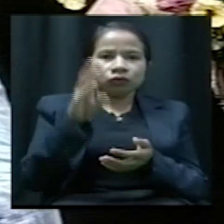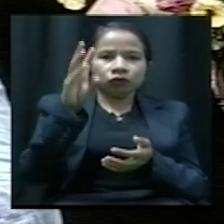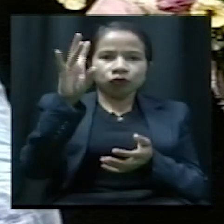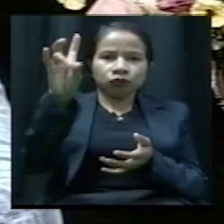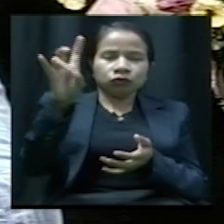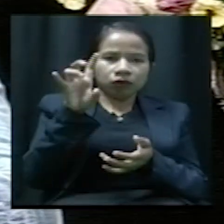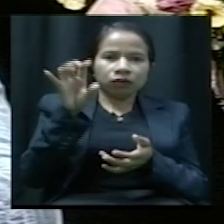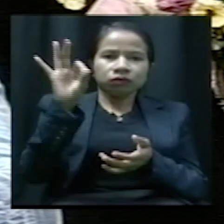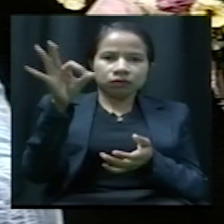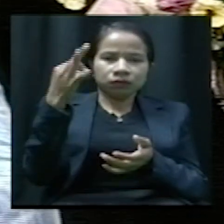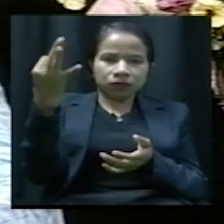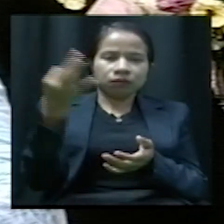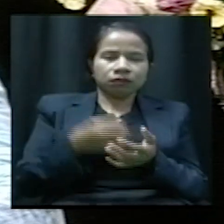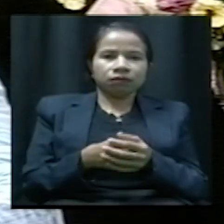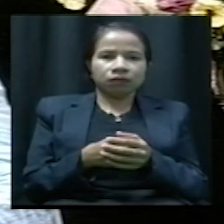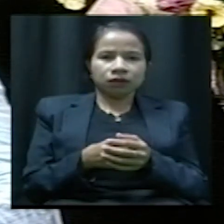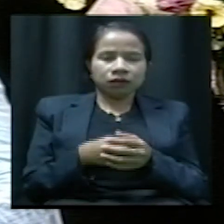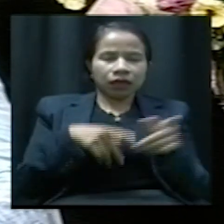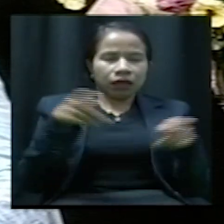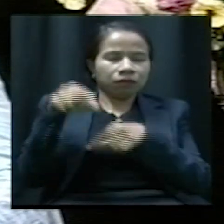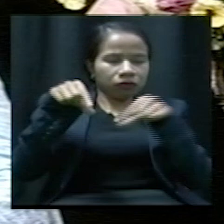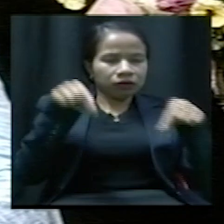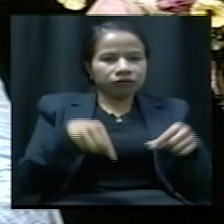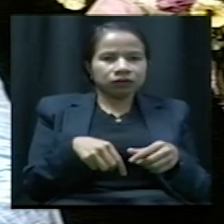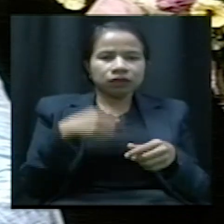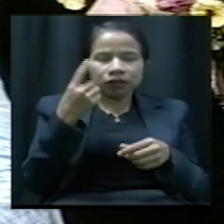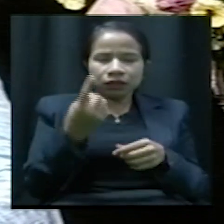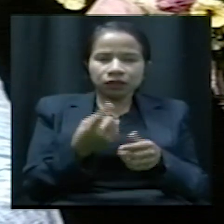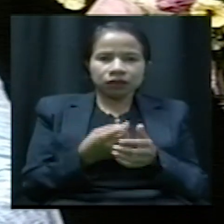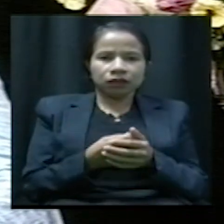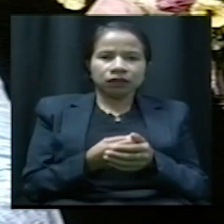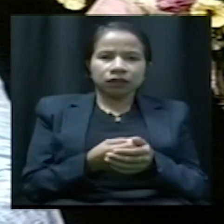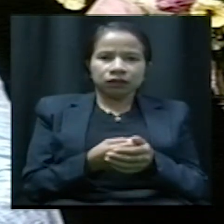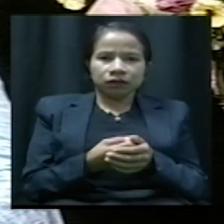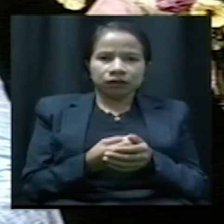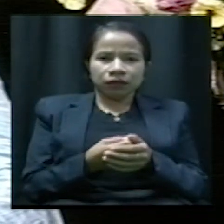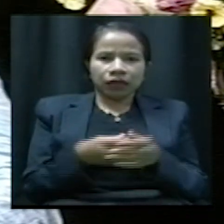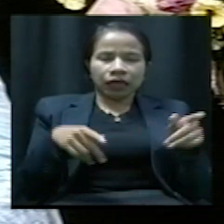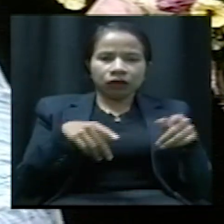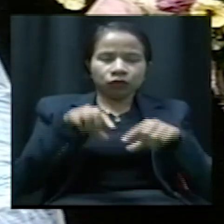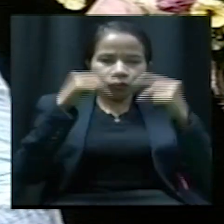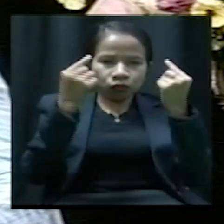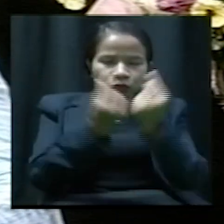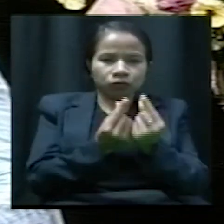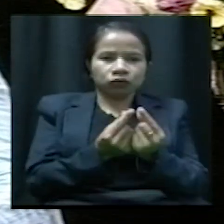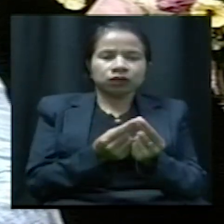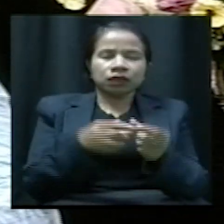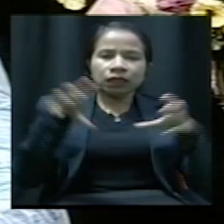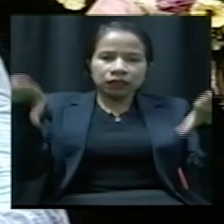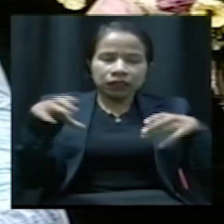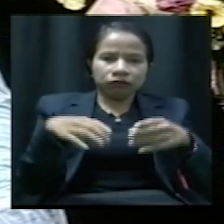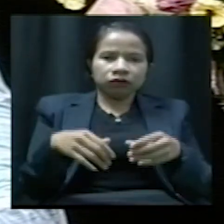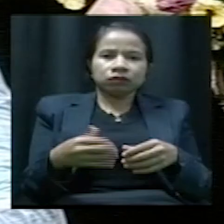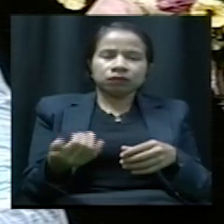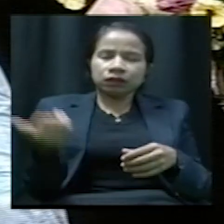husi modifikasi ne sia ne on account worker. Ne dihang katak sira rasik sira grupu sira ne sibisu sira